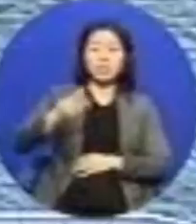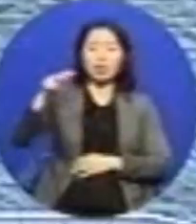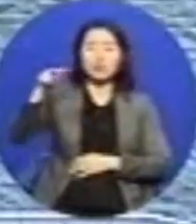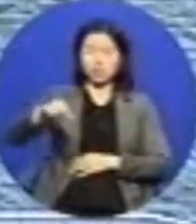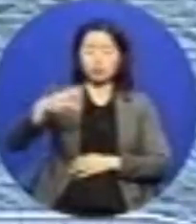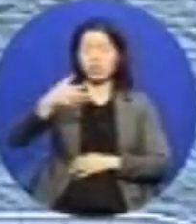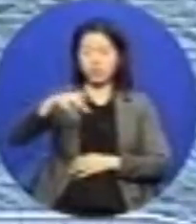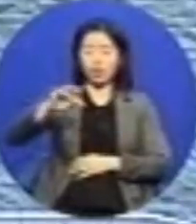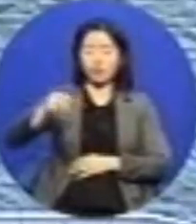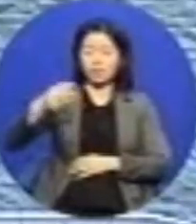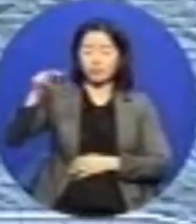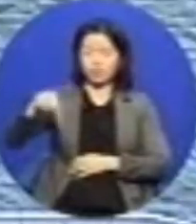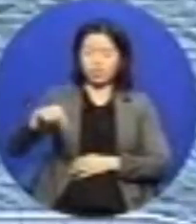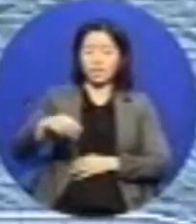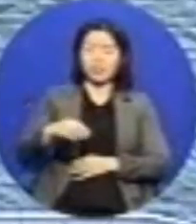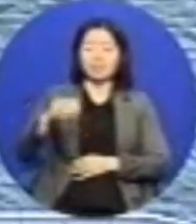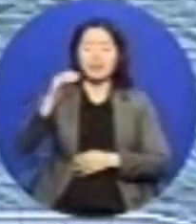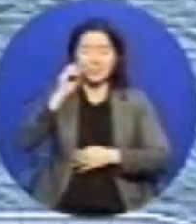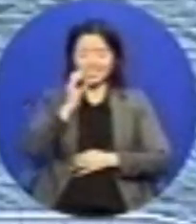잖아요